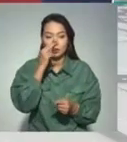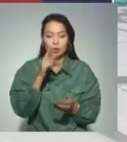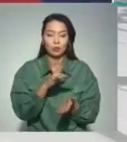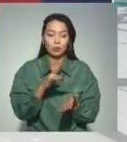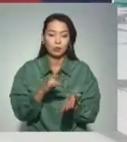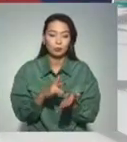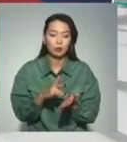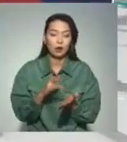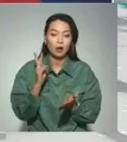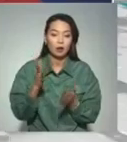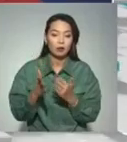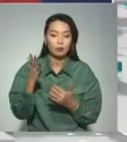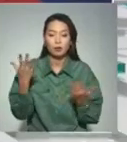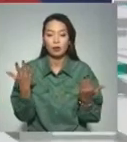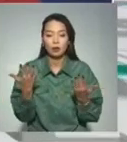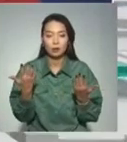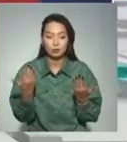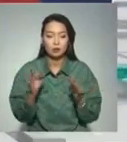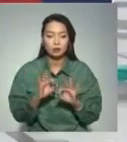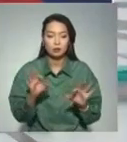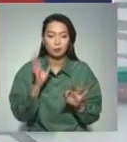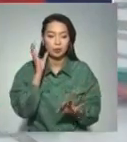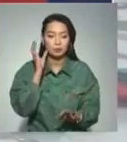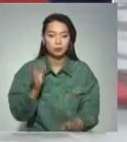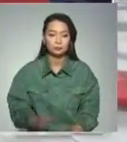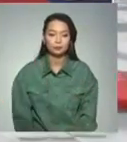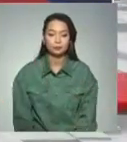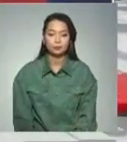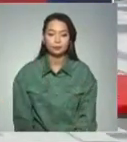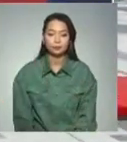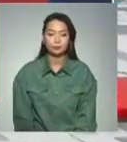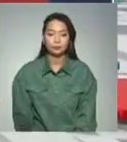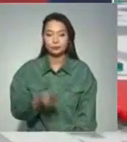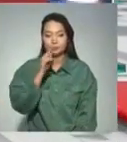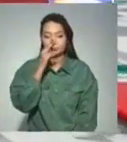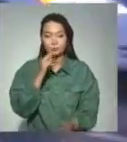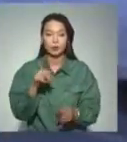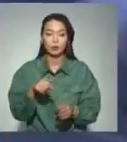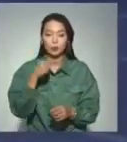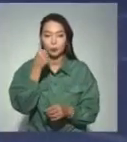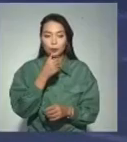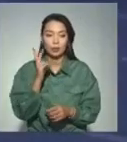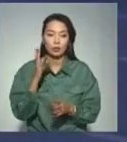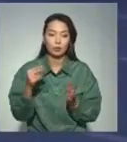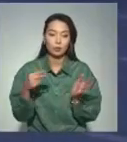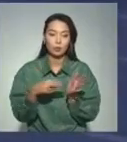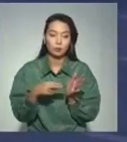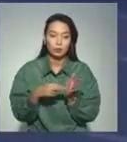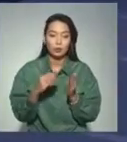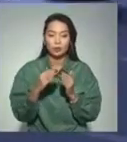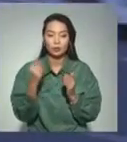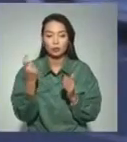жылжымайтын мүлік нарығын бағамдаған әріптесім Айзада Төребекқызына беремін. Шымкентте де биыл пәтерлер мен жеке тұрғын